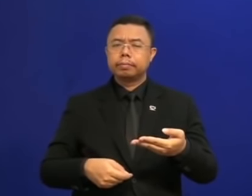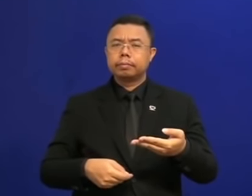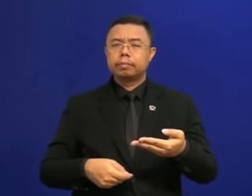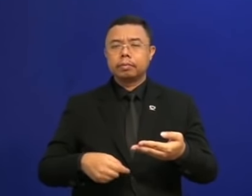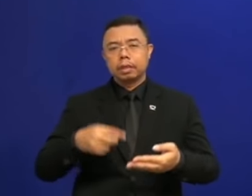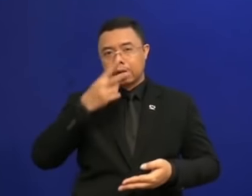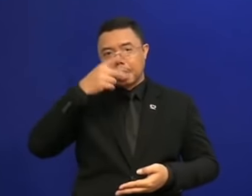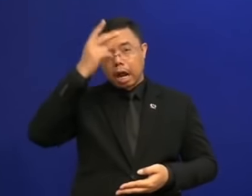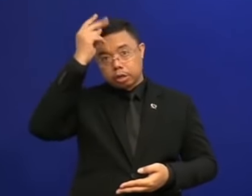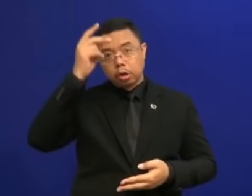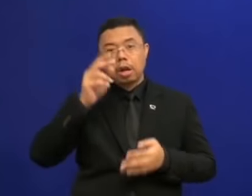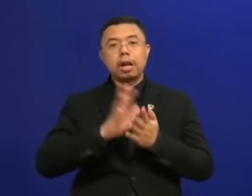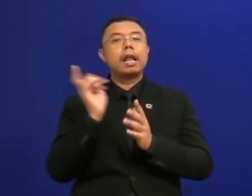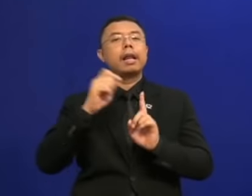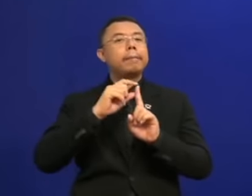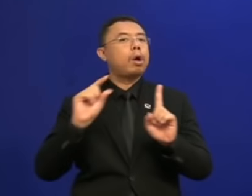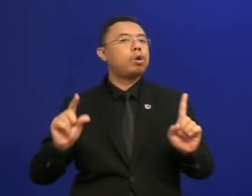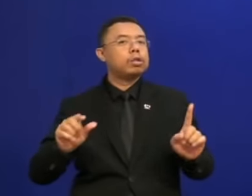Rasul Paulus,